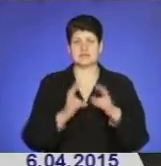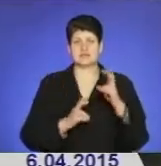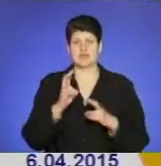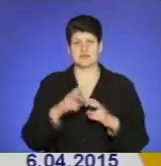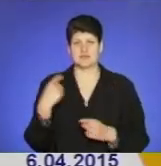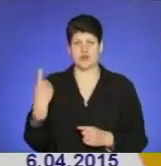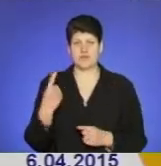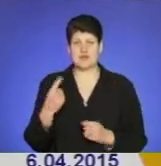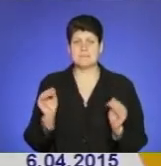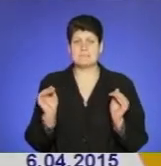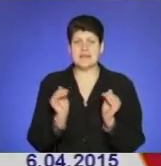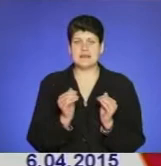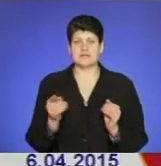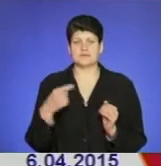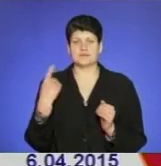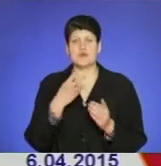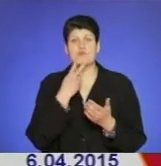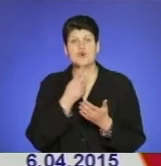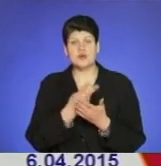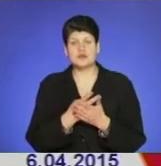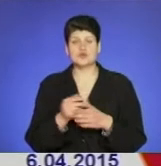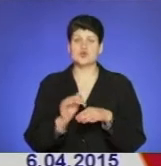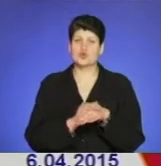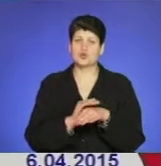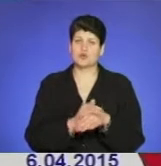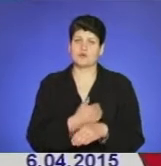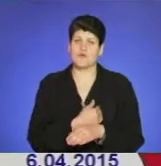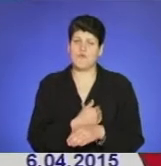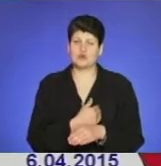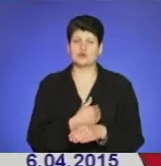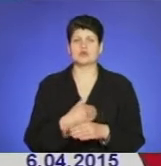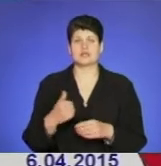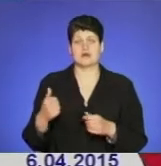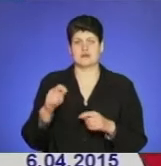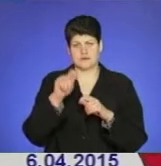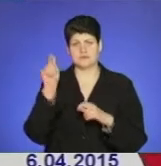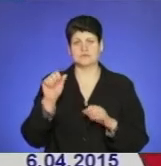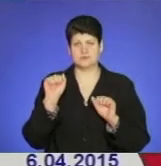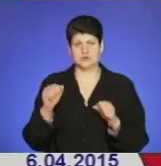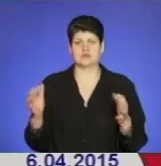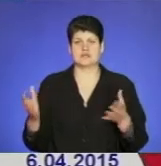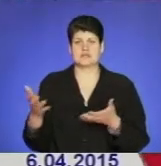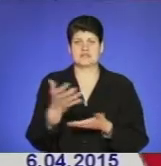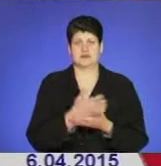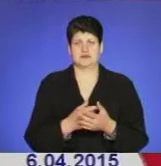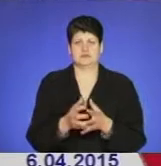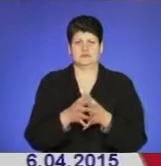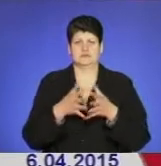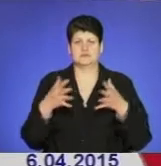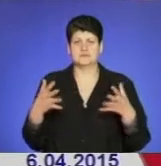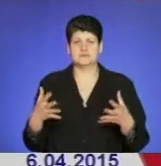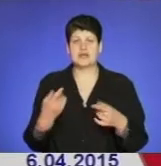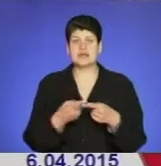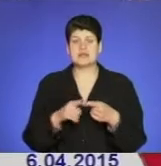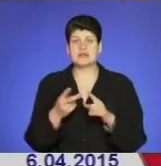області. Маленька Тернопільщина показує, що доброю волею для фронту можна зібрати вантаж немалий. Це вже друга